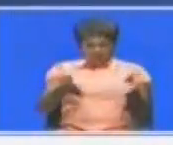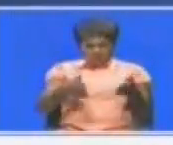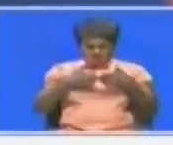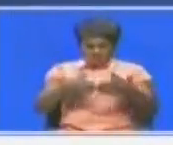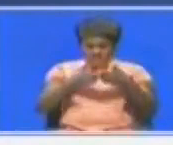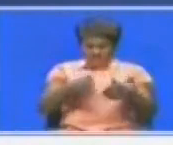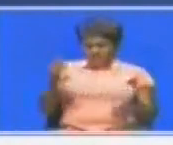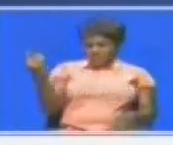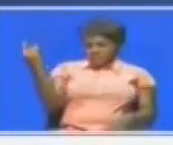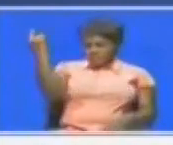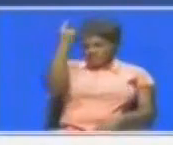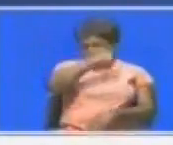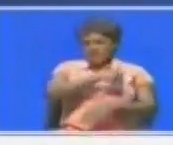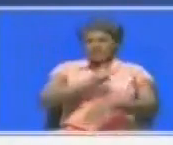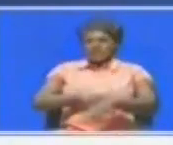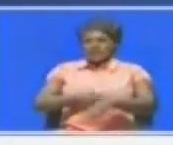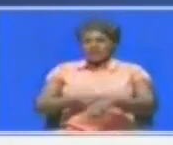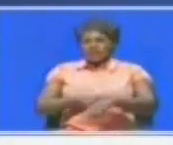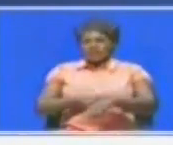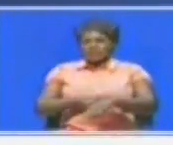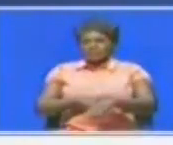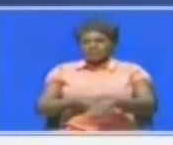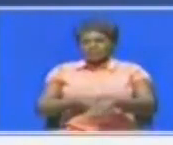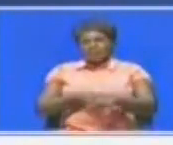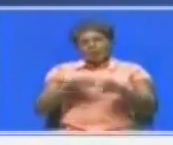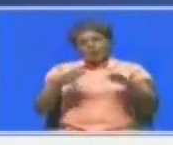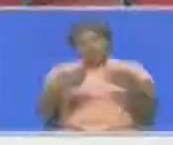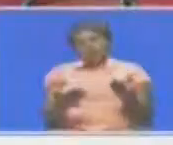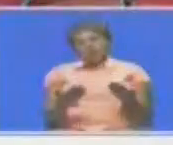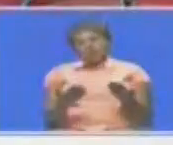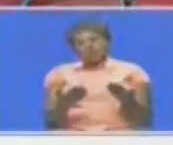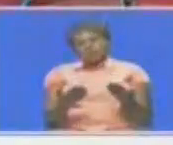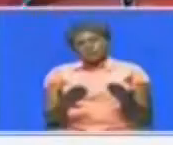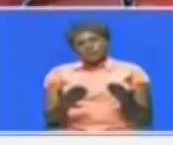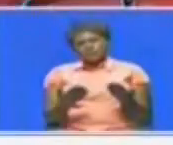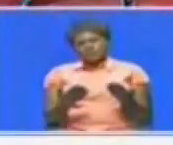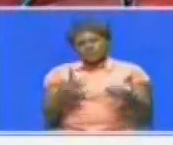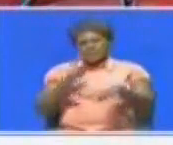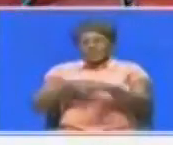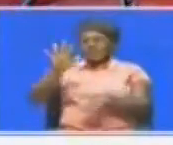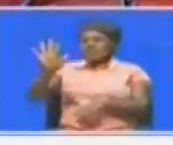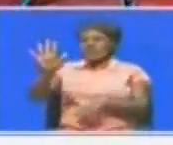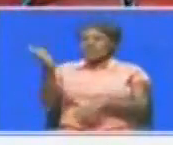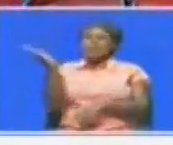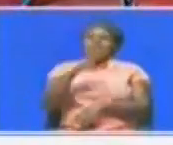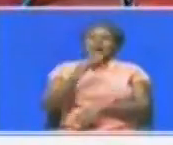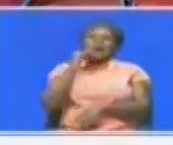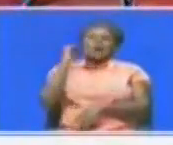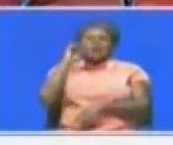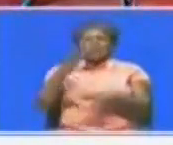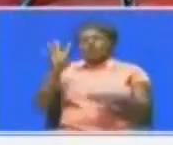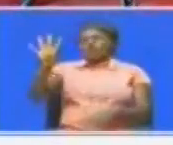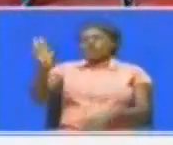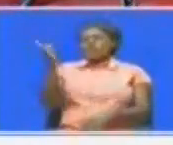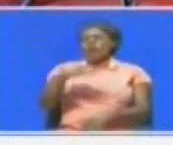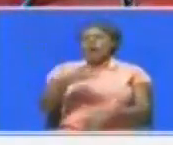mchana. Mtu anaenda kazini, akitoka ameenda lunch ama ameenda kwa na msichana wake. Ama jioni moja amefika nyumbani. Amefika hata saa 10. Anakuja nyumbani